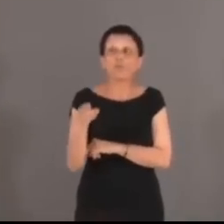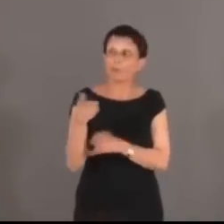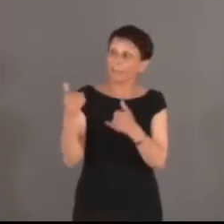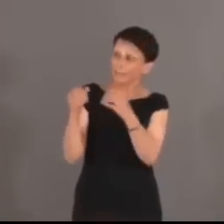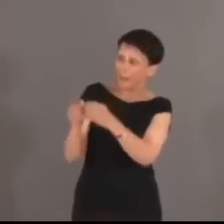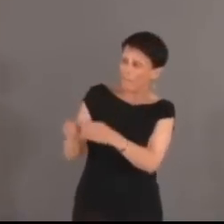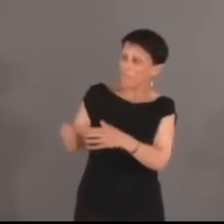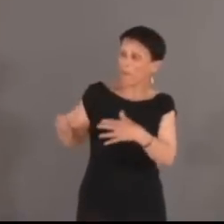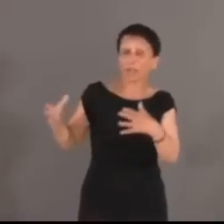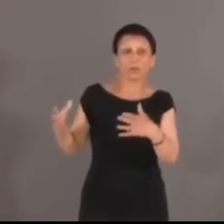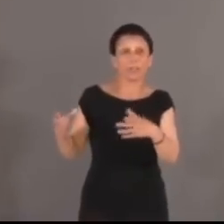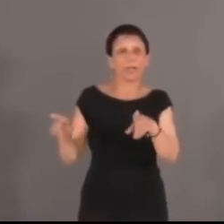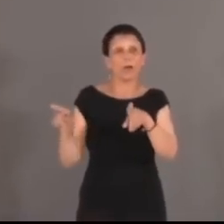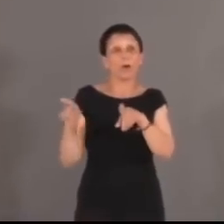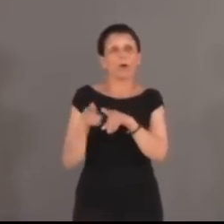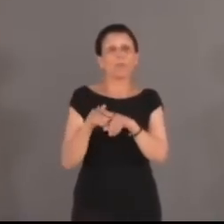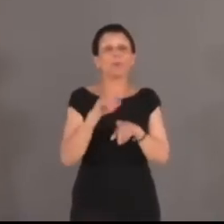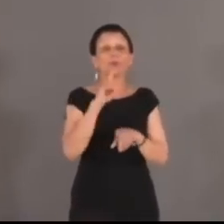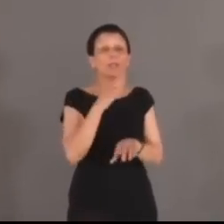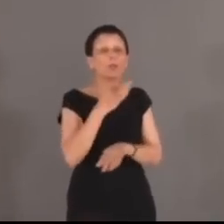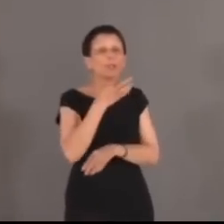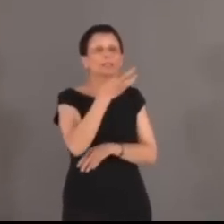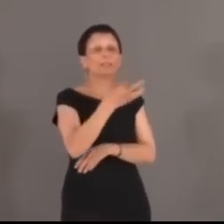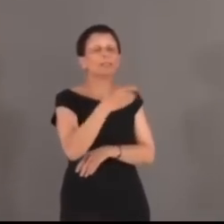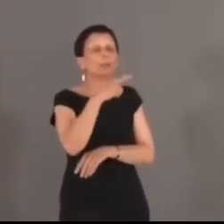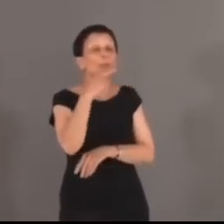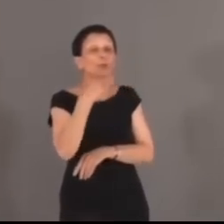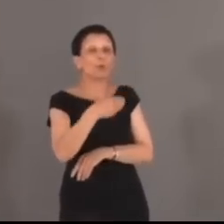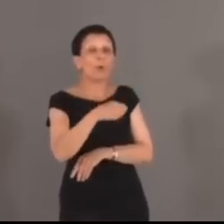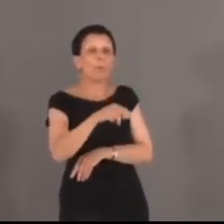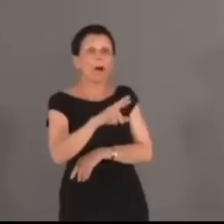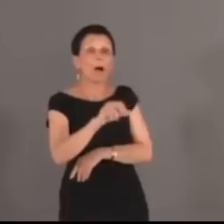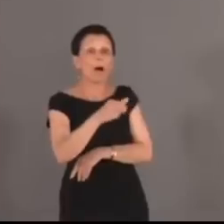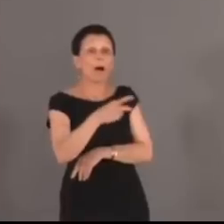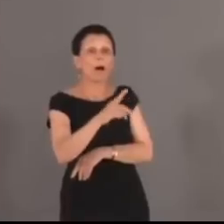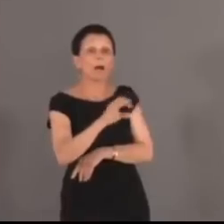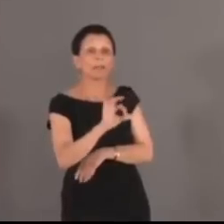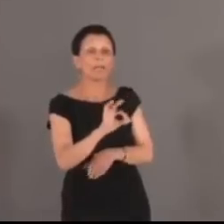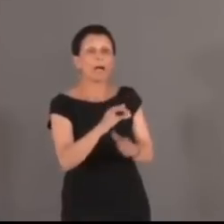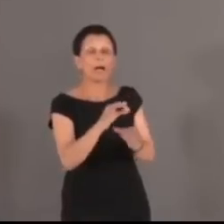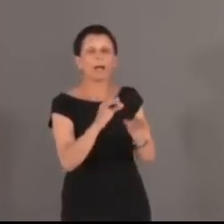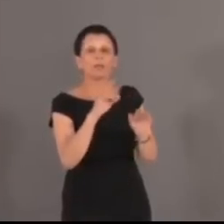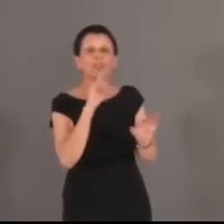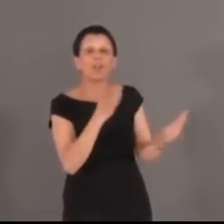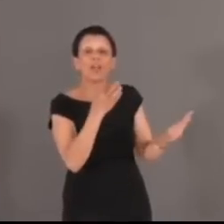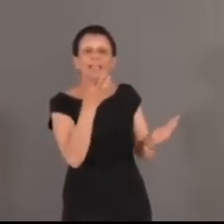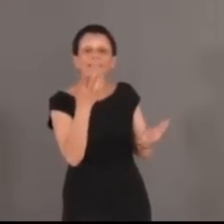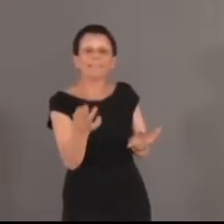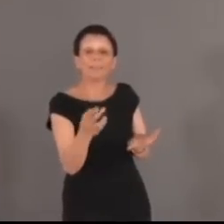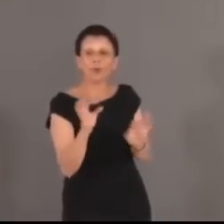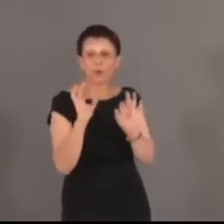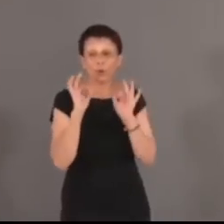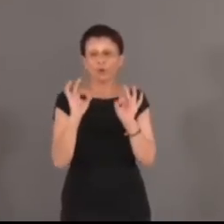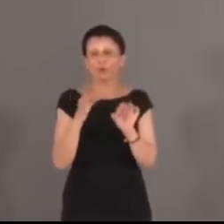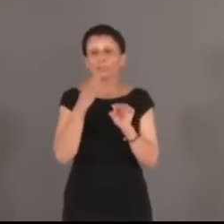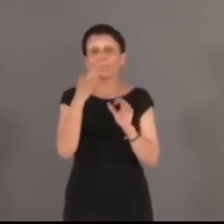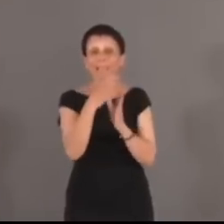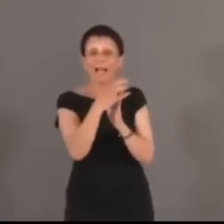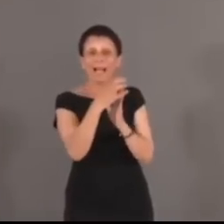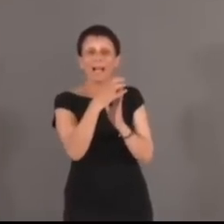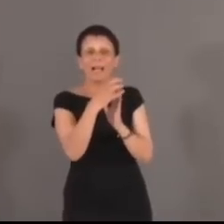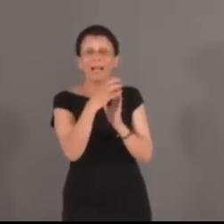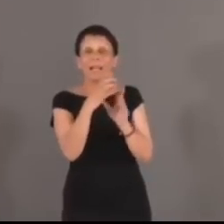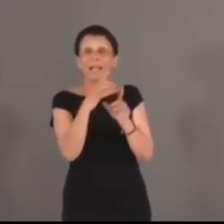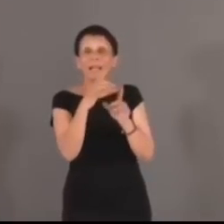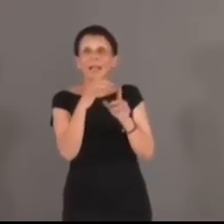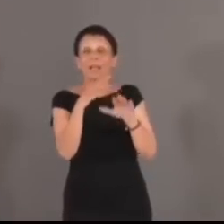majorité, car comme l'a rappelé notre collègue monsieur Maranda, et puisque vous évoquiez l'abandon de ces quartiers par les